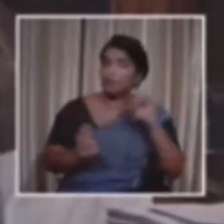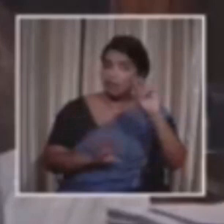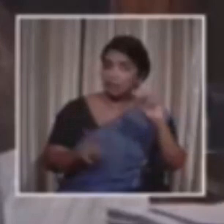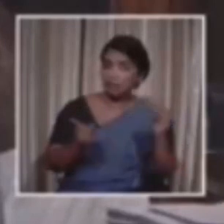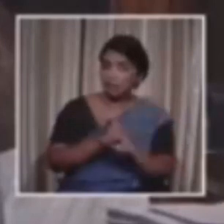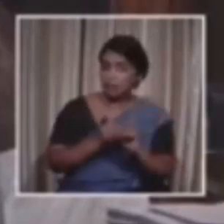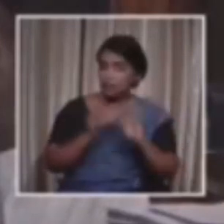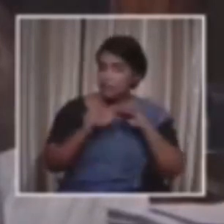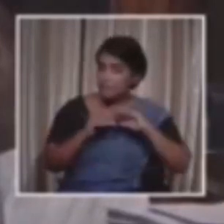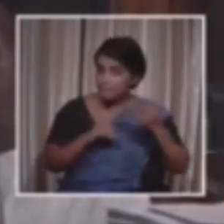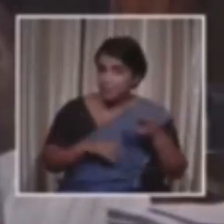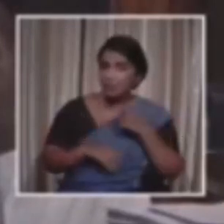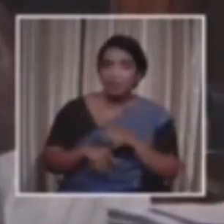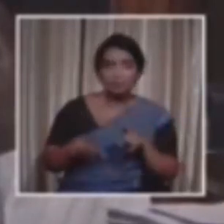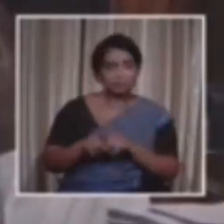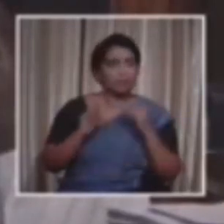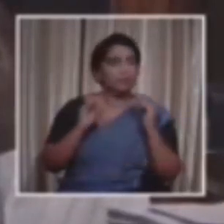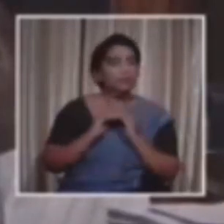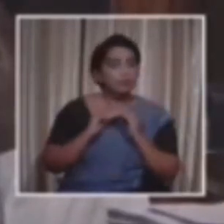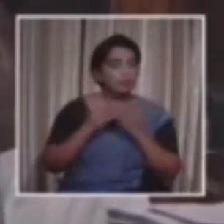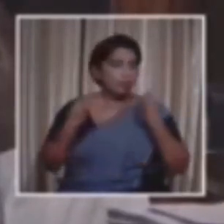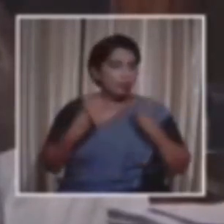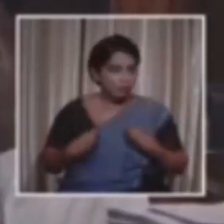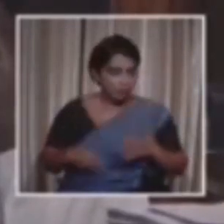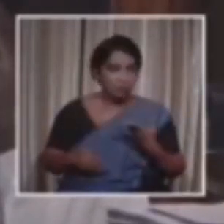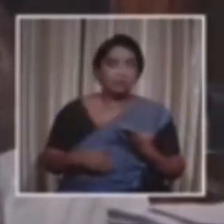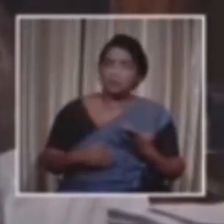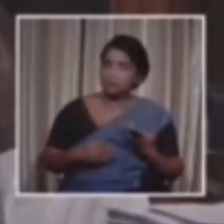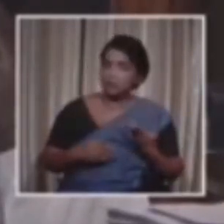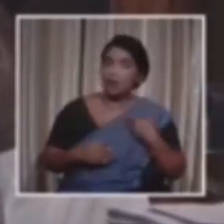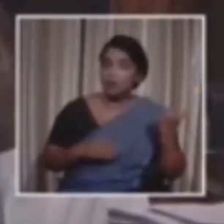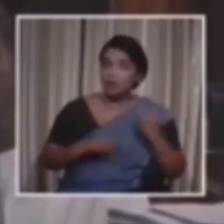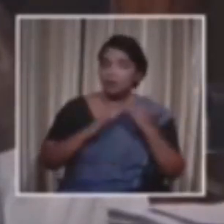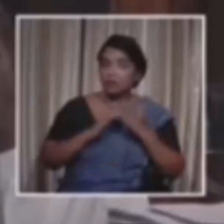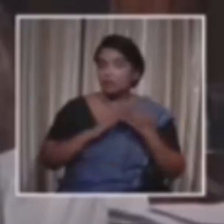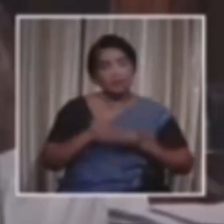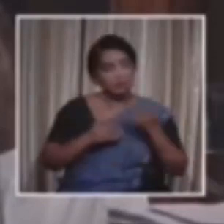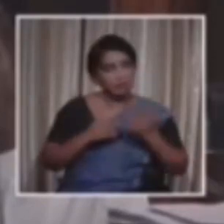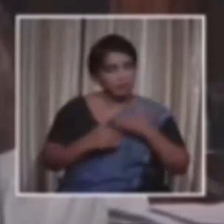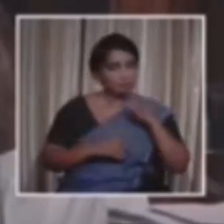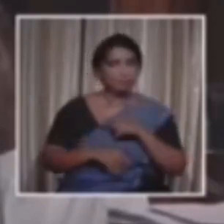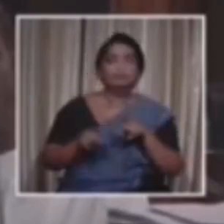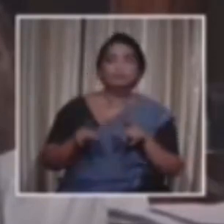தேசிய கூட்டமைப்பு நாடாளுமன்ற உறுப்பினர் ராசாணக்கியன் நாடாளுமன்ற அமர்வில் கேட்டுக் கொண்டுள்ளார்.